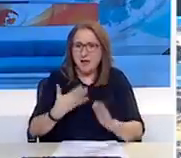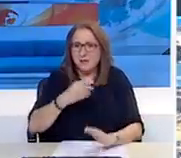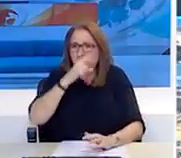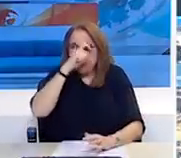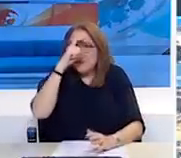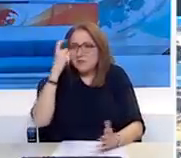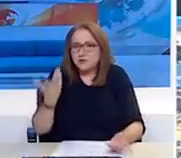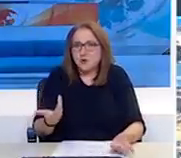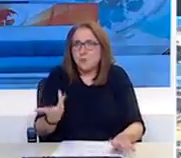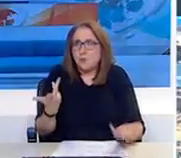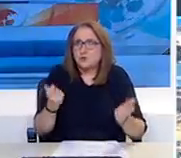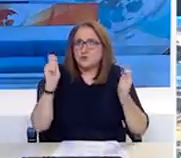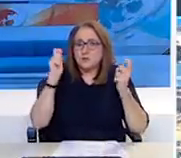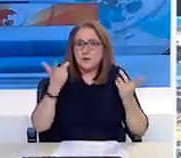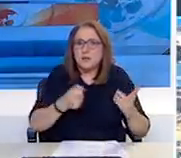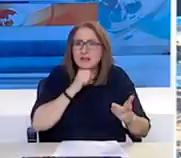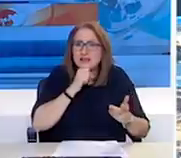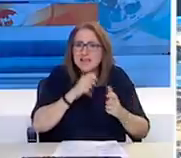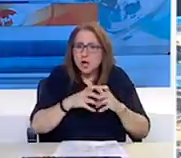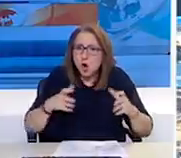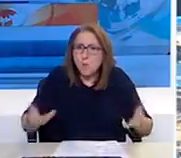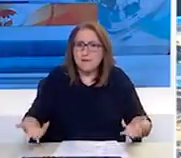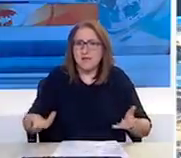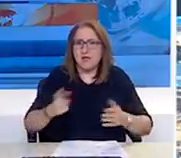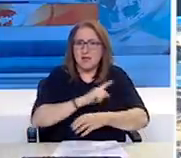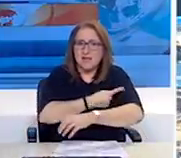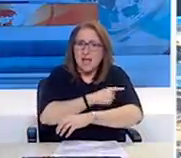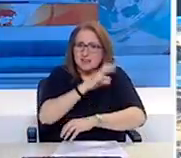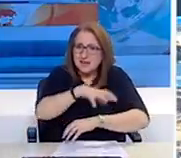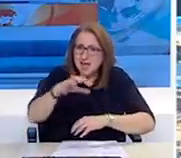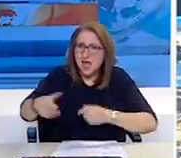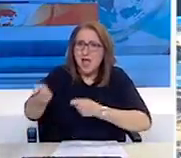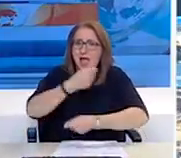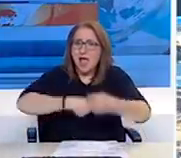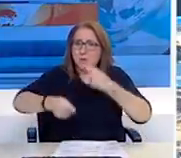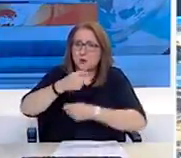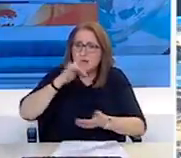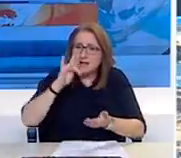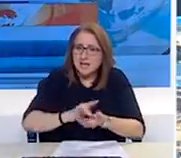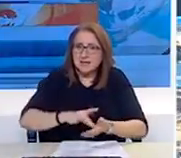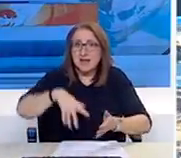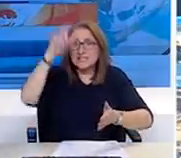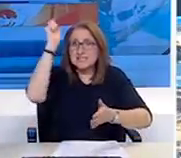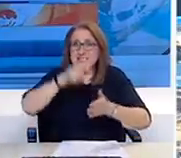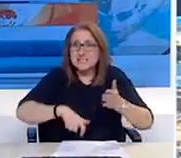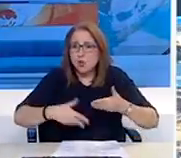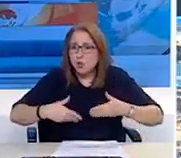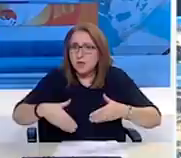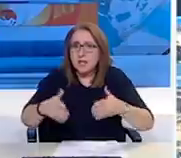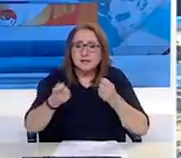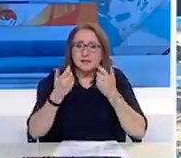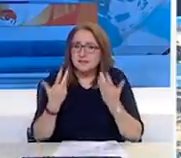υψηλού κινδύνου, όπως γυροκομεία, ιατρία, γυμναστήρια, εμπορικά κέντρα και ξενοδοχειακές μονάδες ενώπιση της θερινής